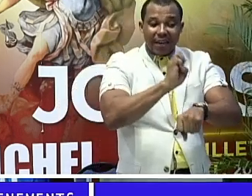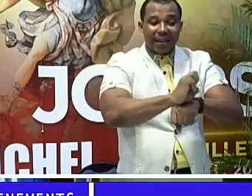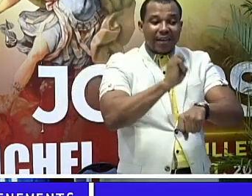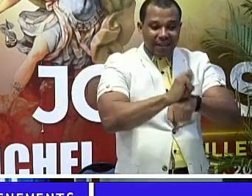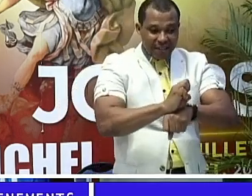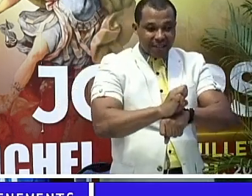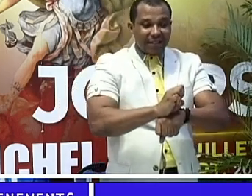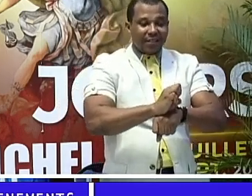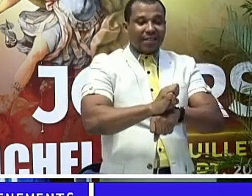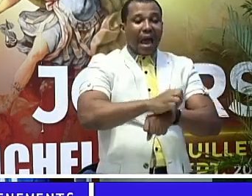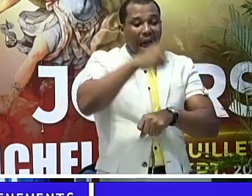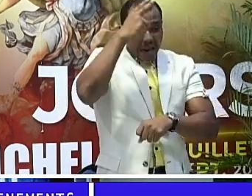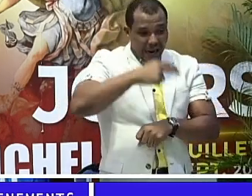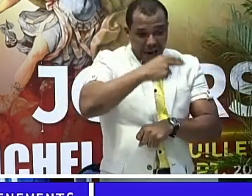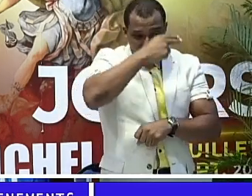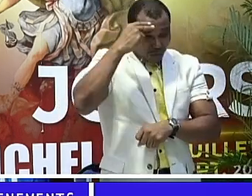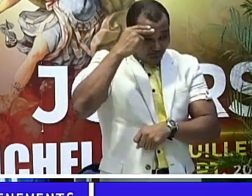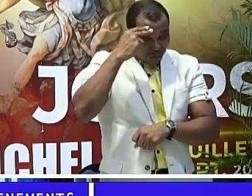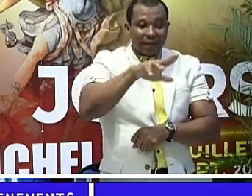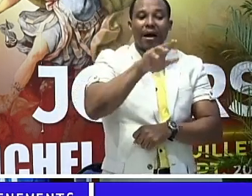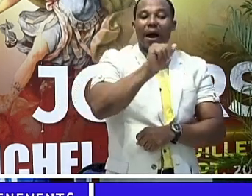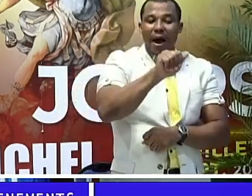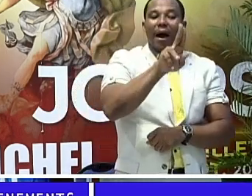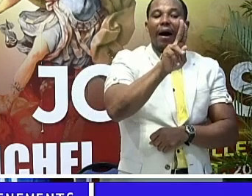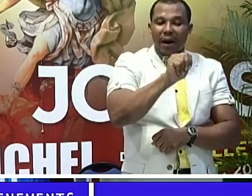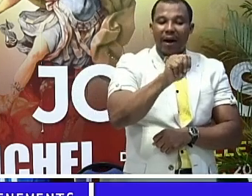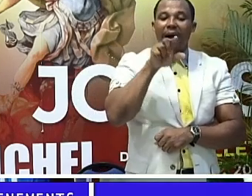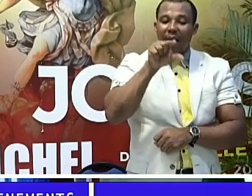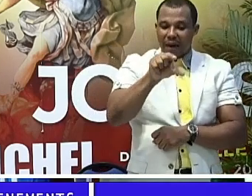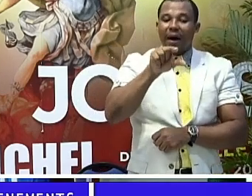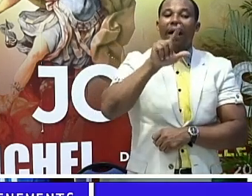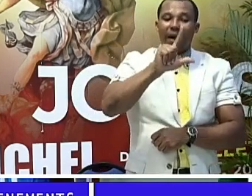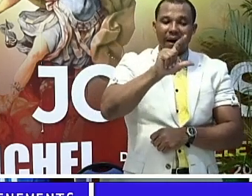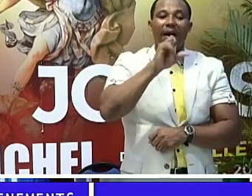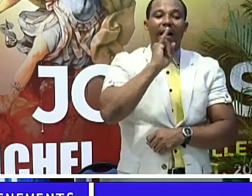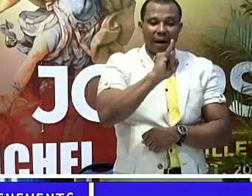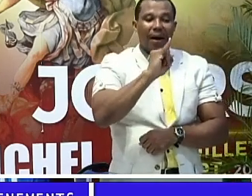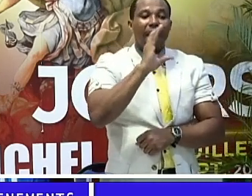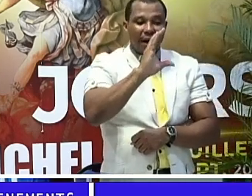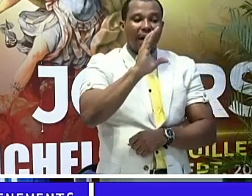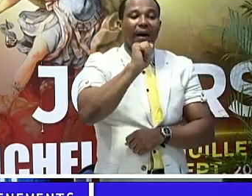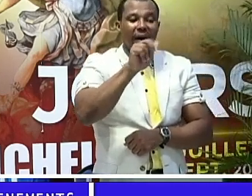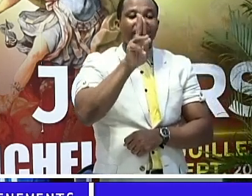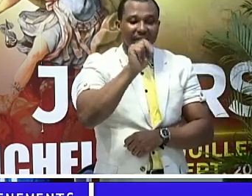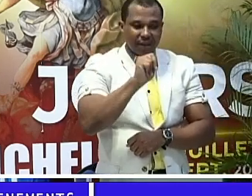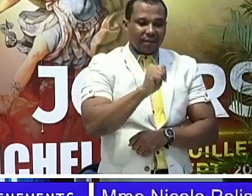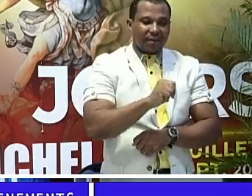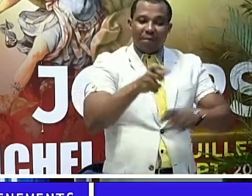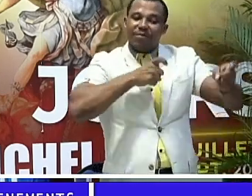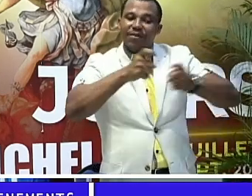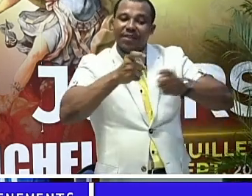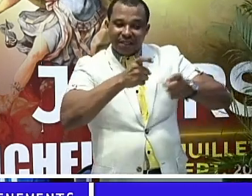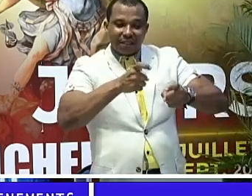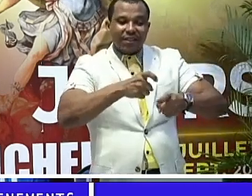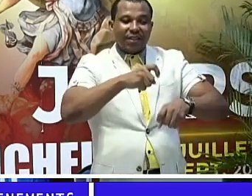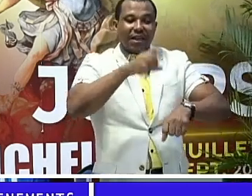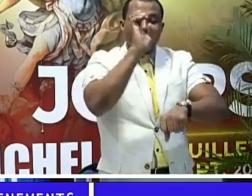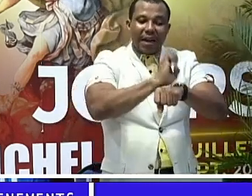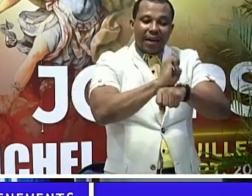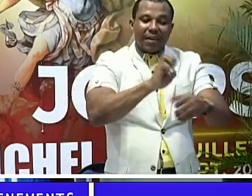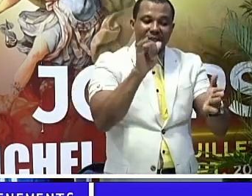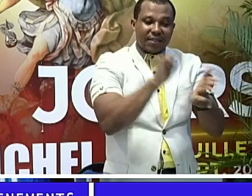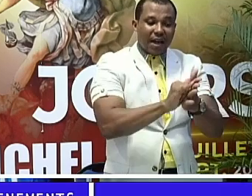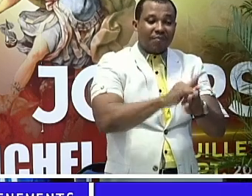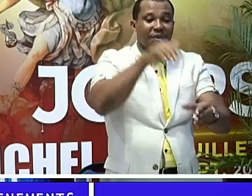gagne dans l'église catholique anglicane, c'est l'archevêque de Canterbury en Angleterre. En Haïti,